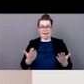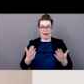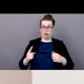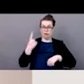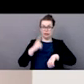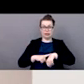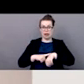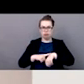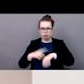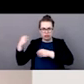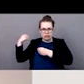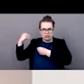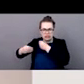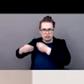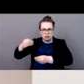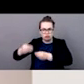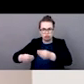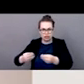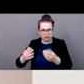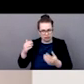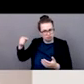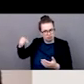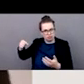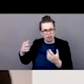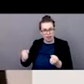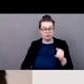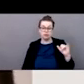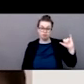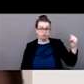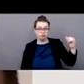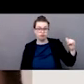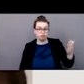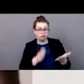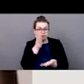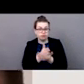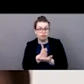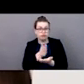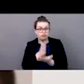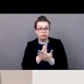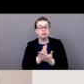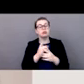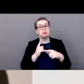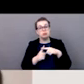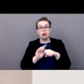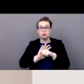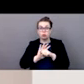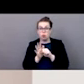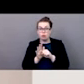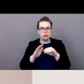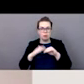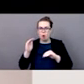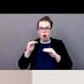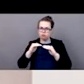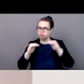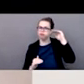à ce type de travail forcé oui tout à fait je suis d'accord avec vous et ceci est en train d'être amplifié dans le contexte aussi de